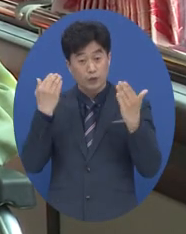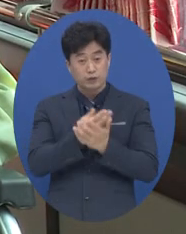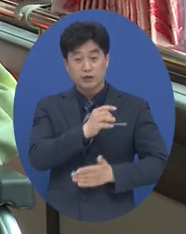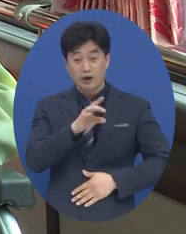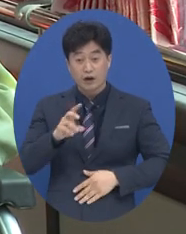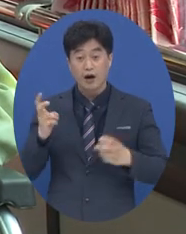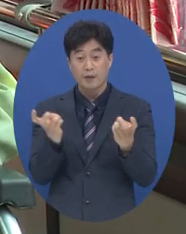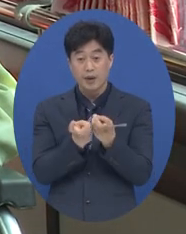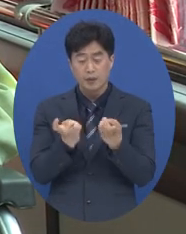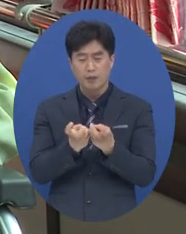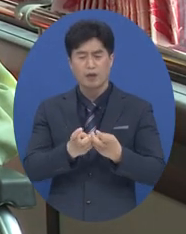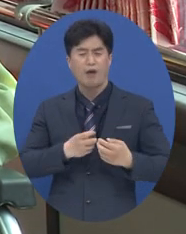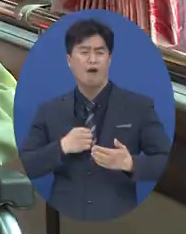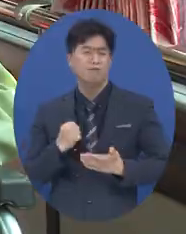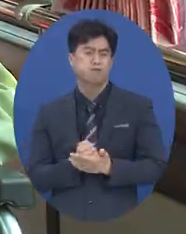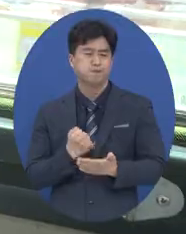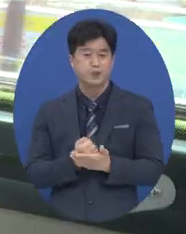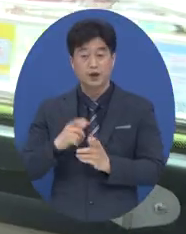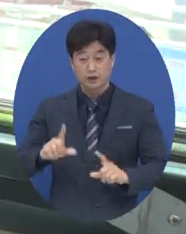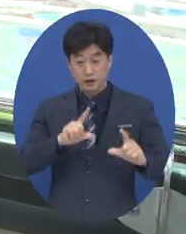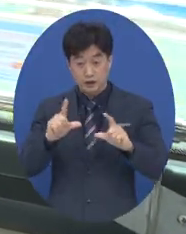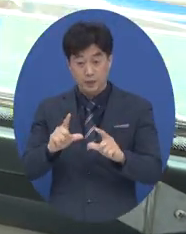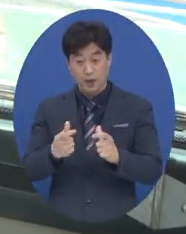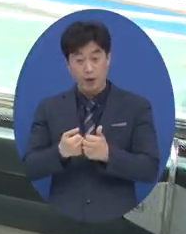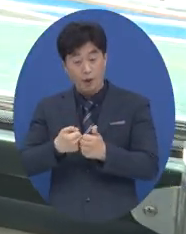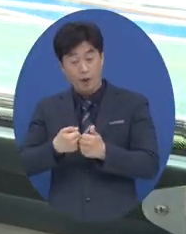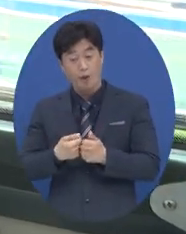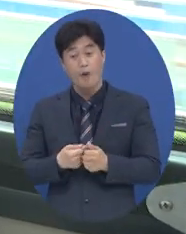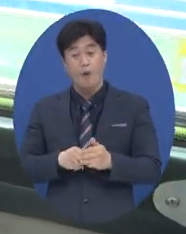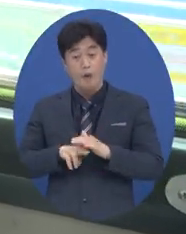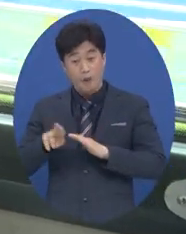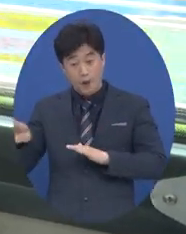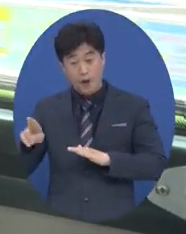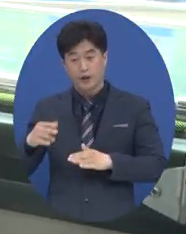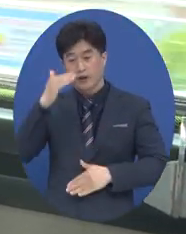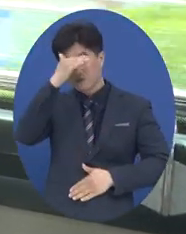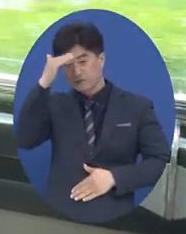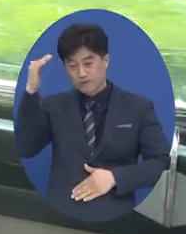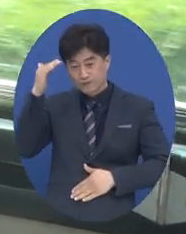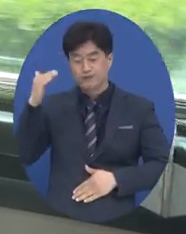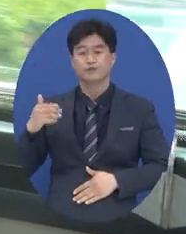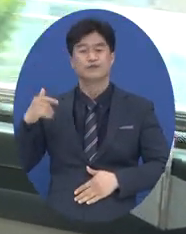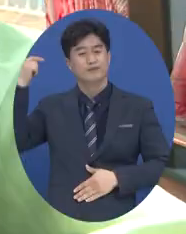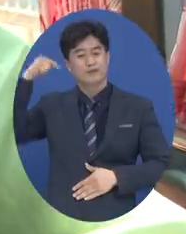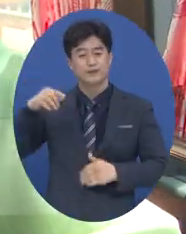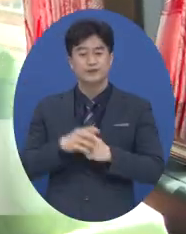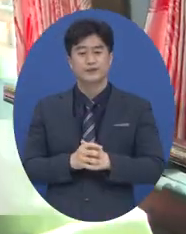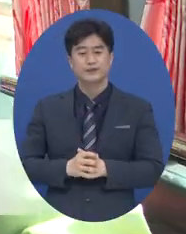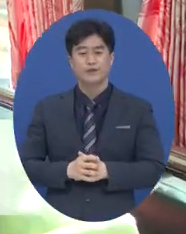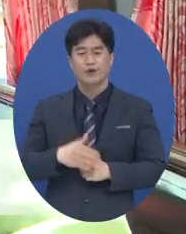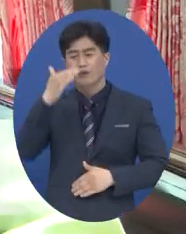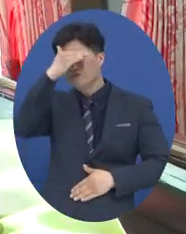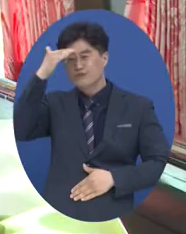모두 저마다의 방식으로 답답했던 일상을 벗어나 드라이브를 만끽합니다.